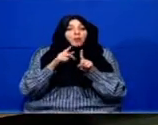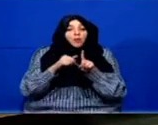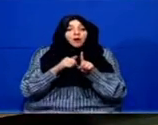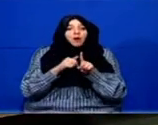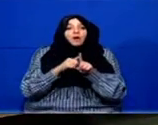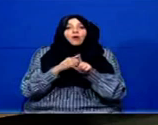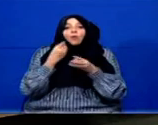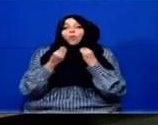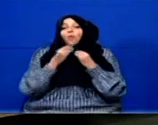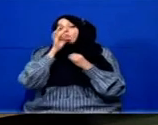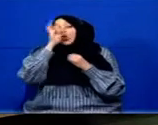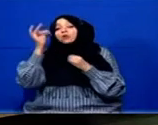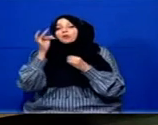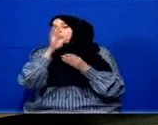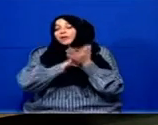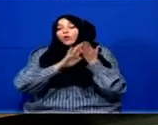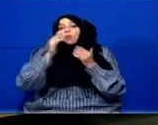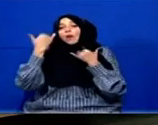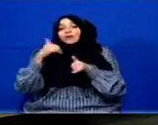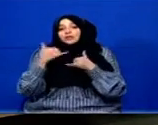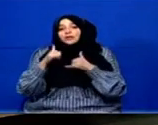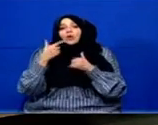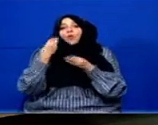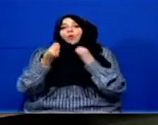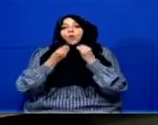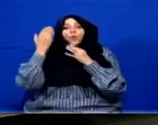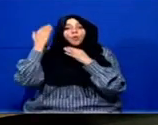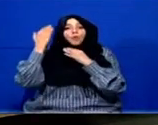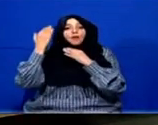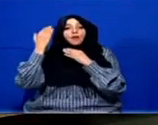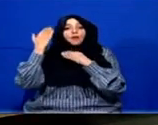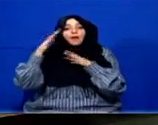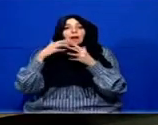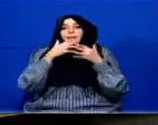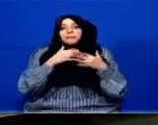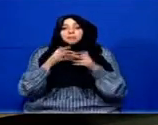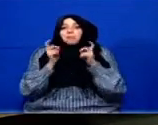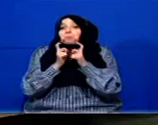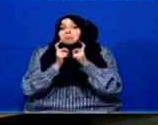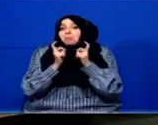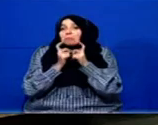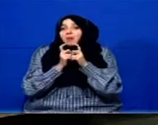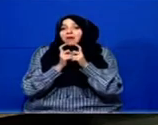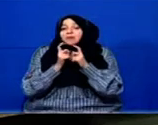الجزائر ولا تاع امريكا ماليها دروك مع مالين فيه شجار